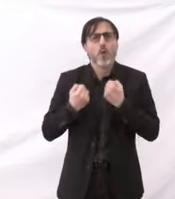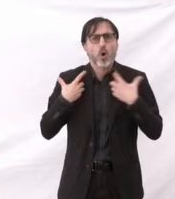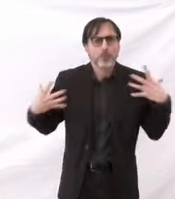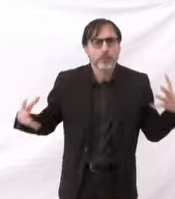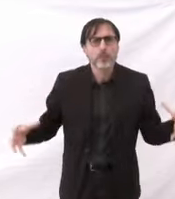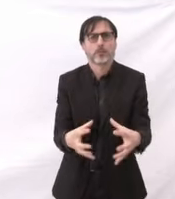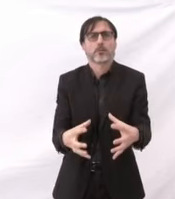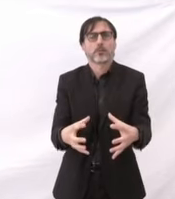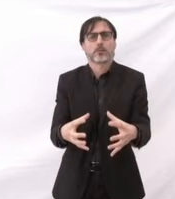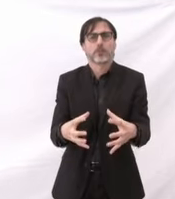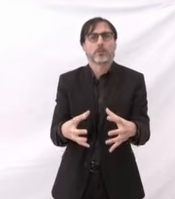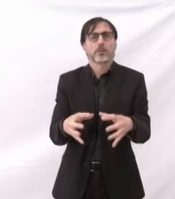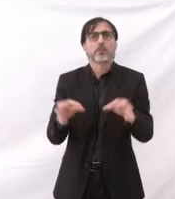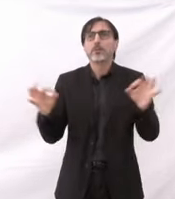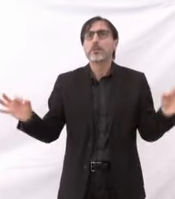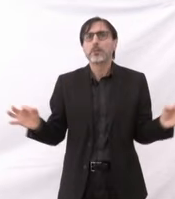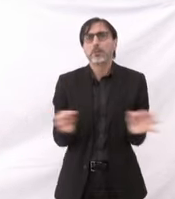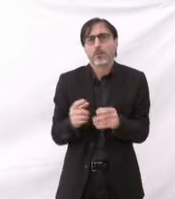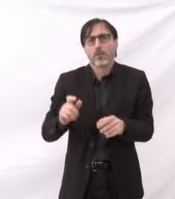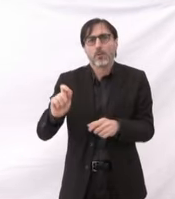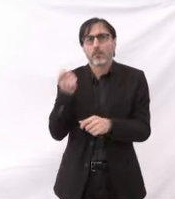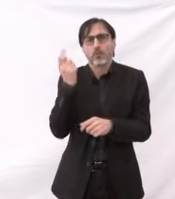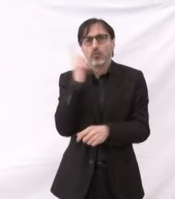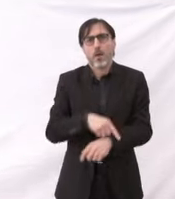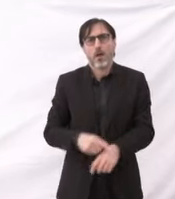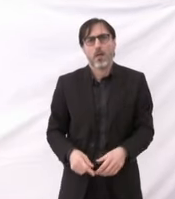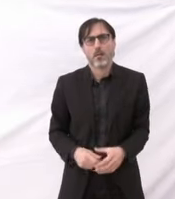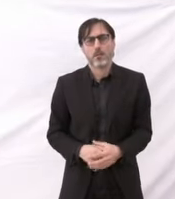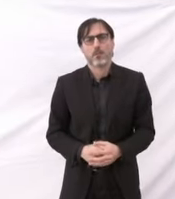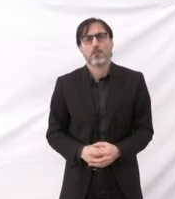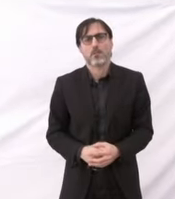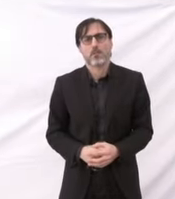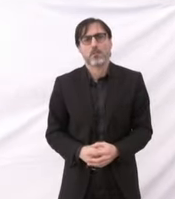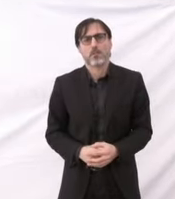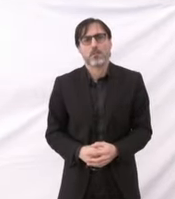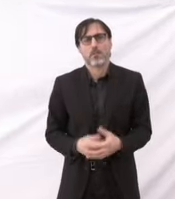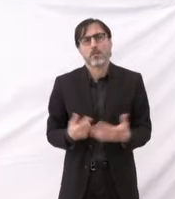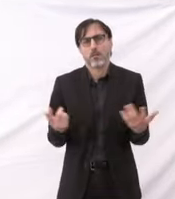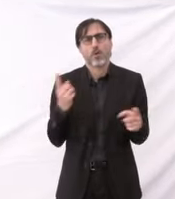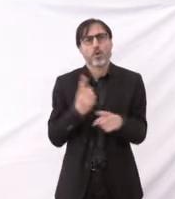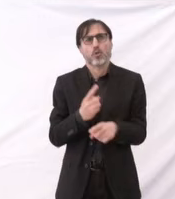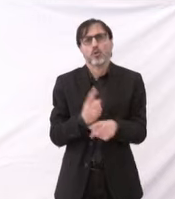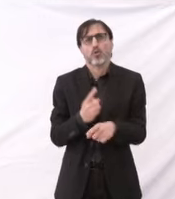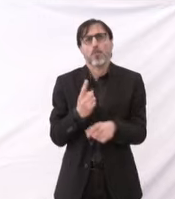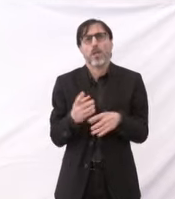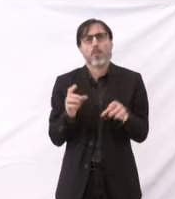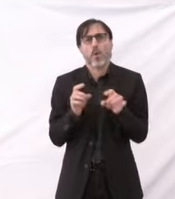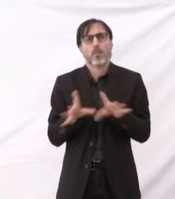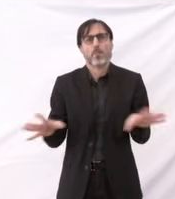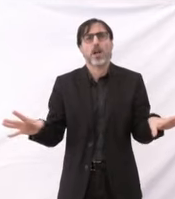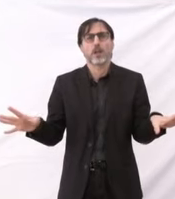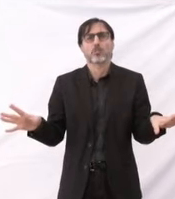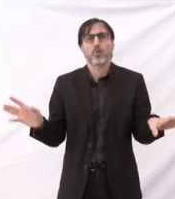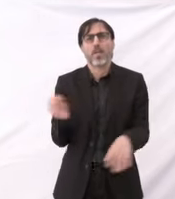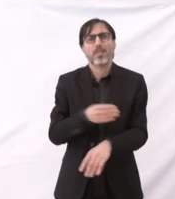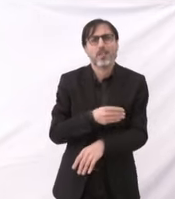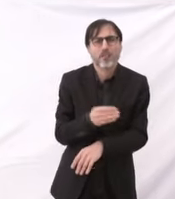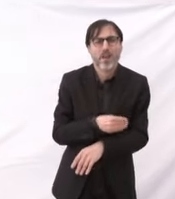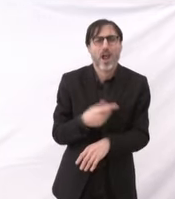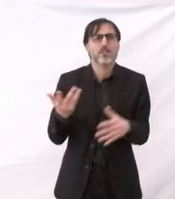forze, se no vince il male. Allora dobbiamo liberarci anche dall'indifferenza e